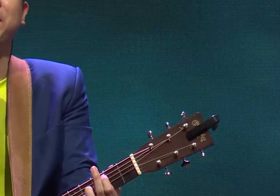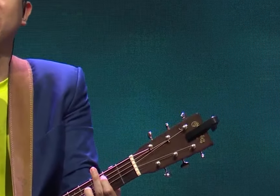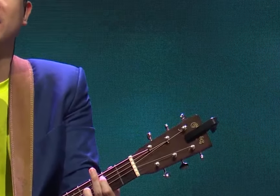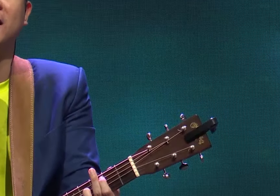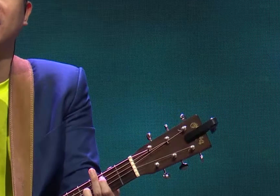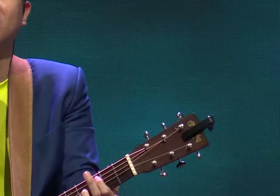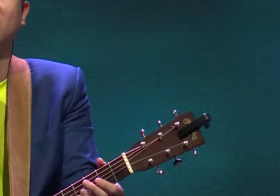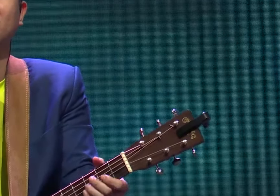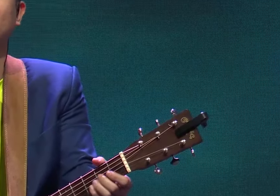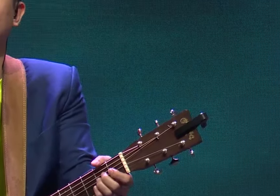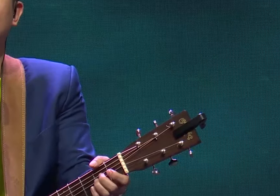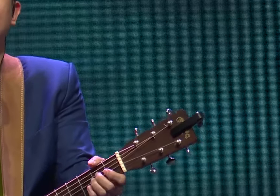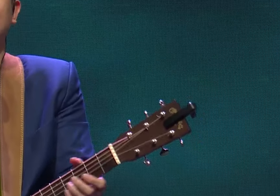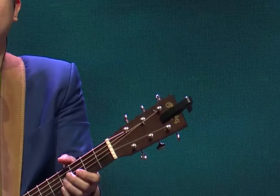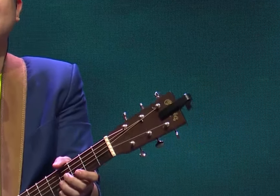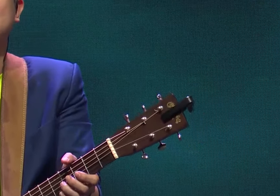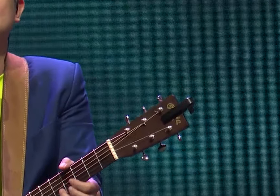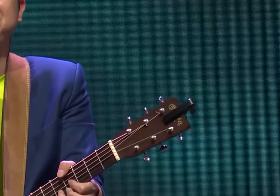Katakan